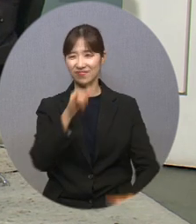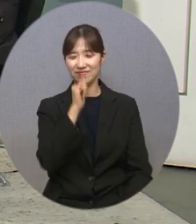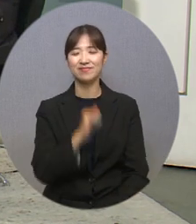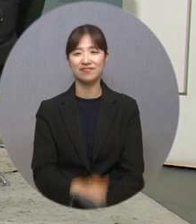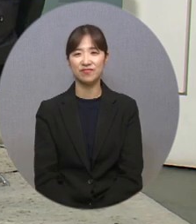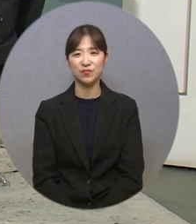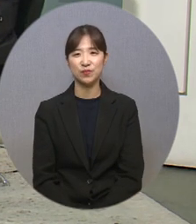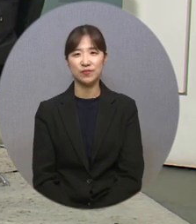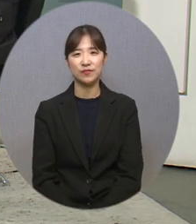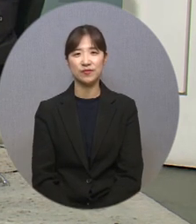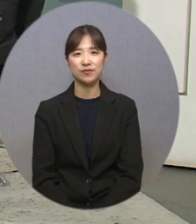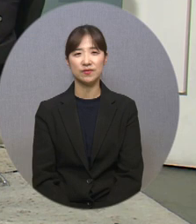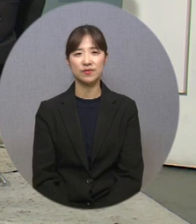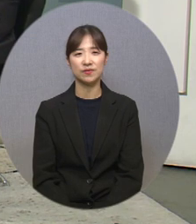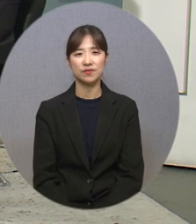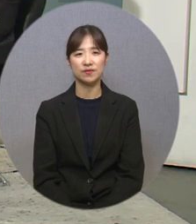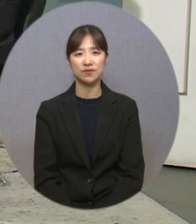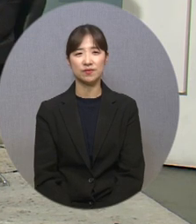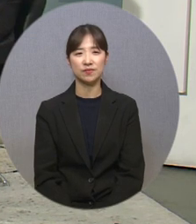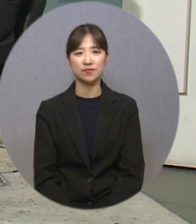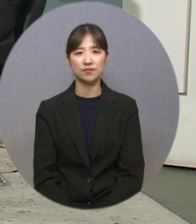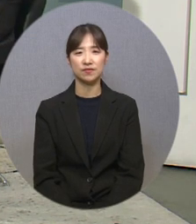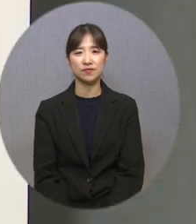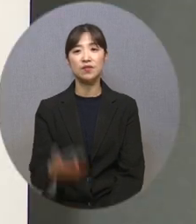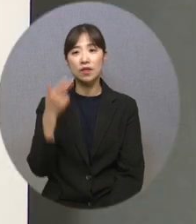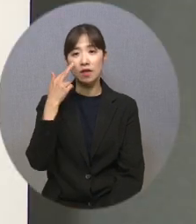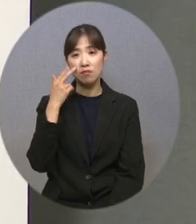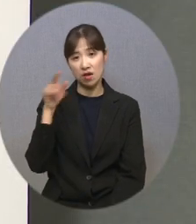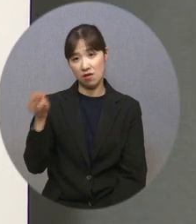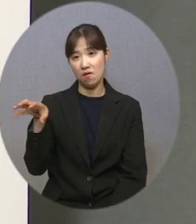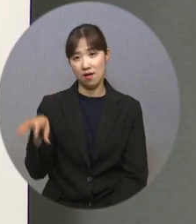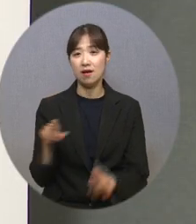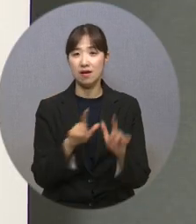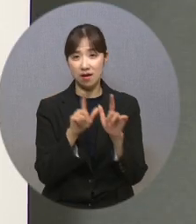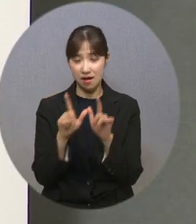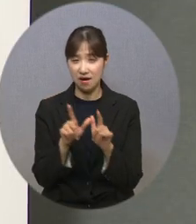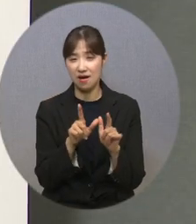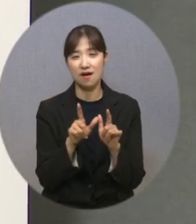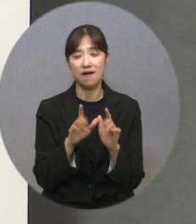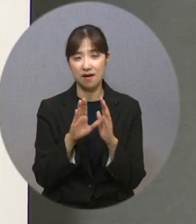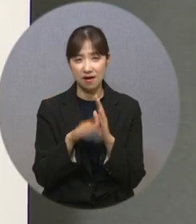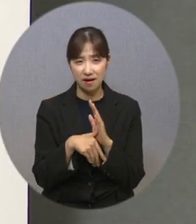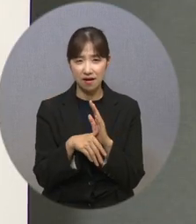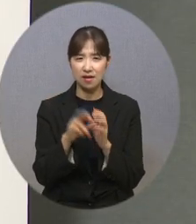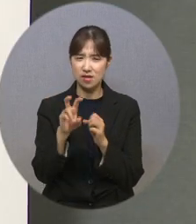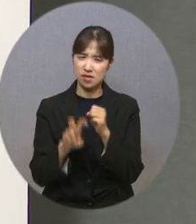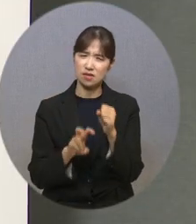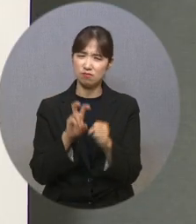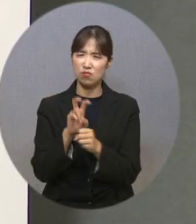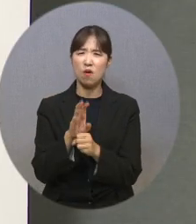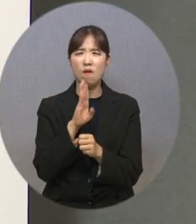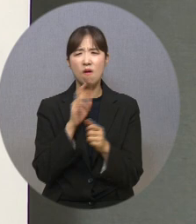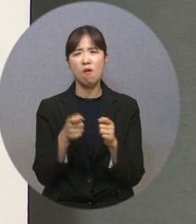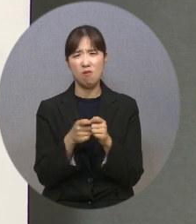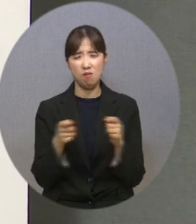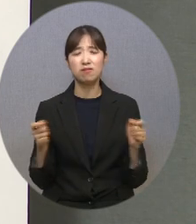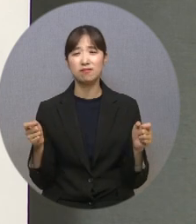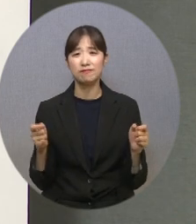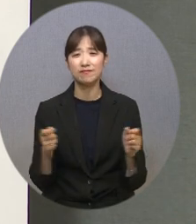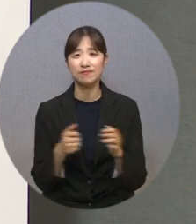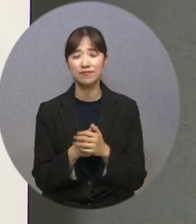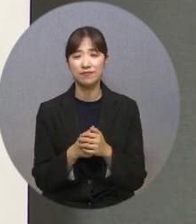있습니다. 그 미국 생활을 하면서 네. 이제 여러 가지 20년이니까 상당히 긴